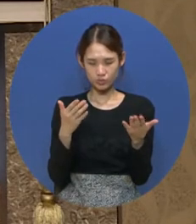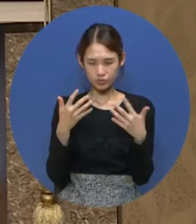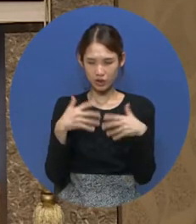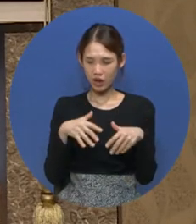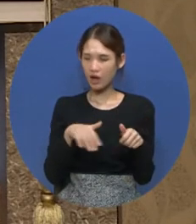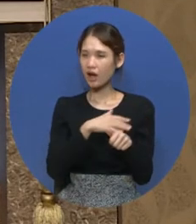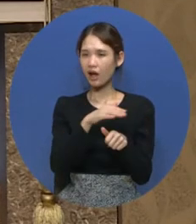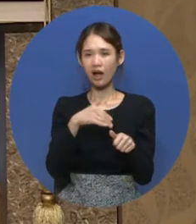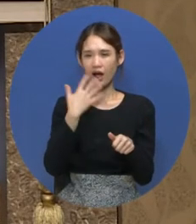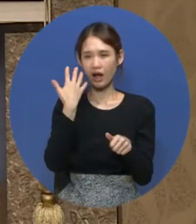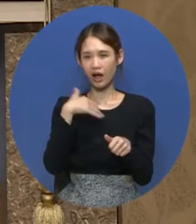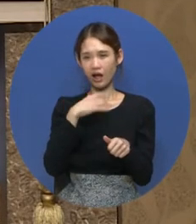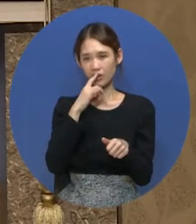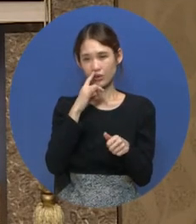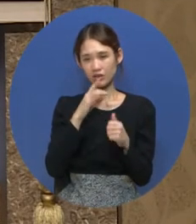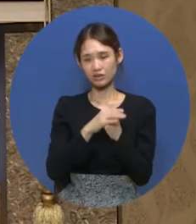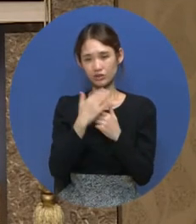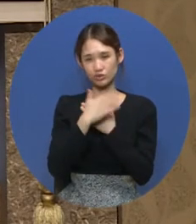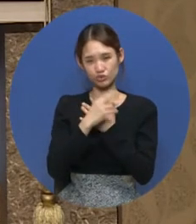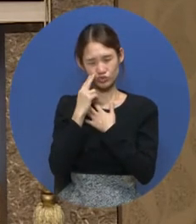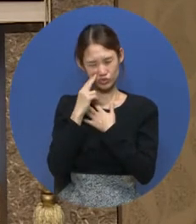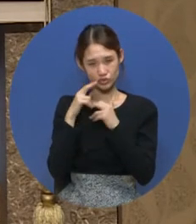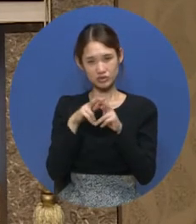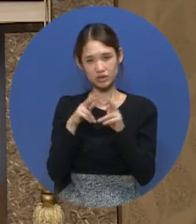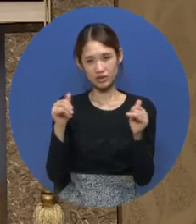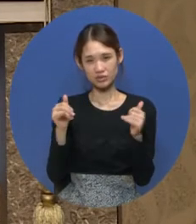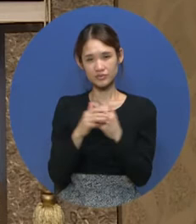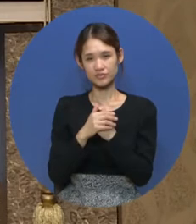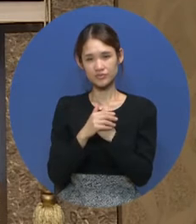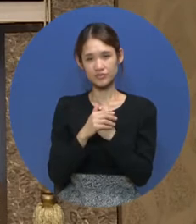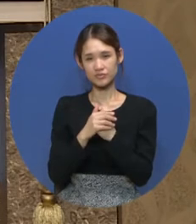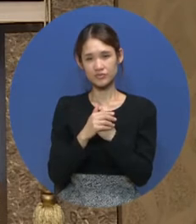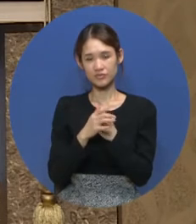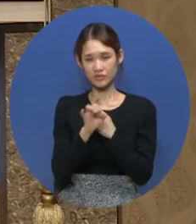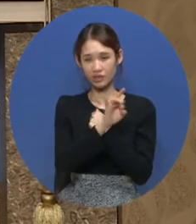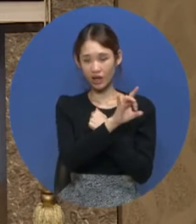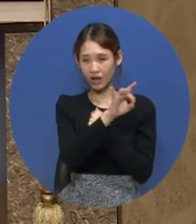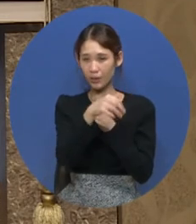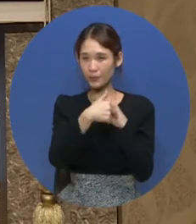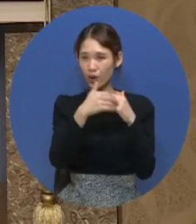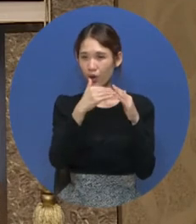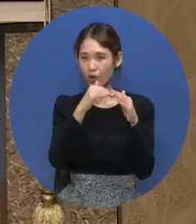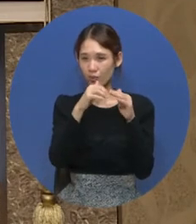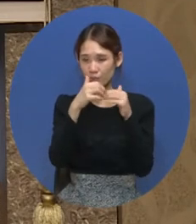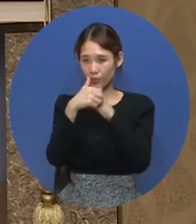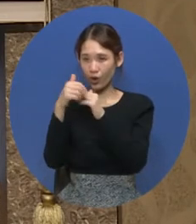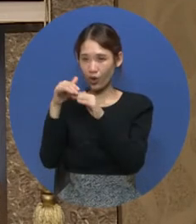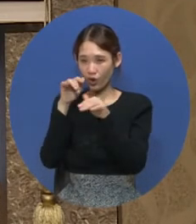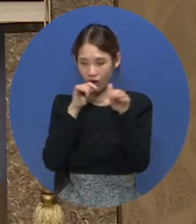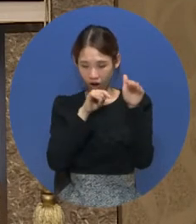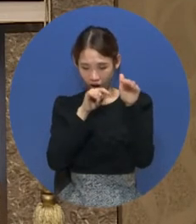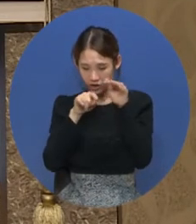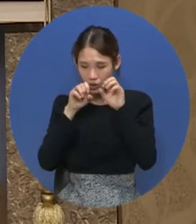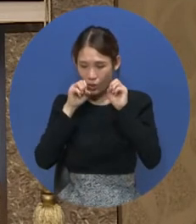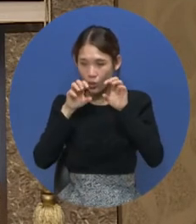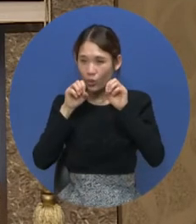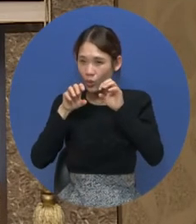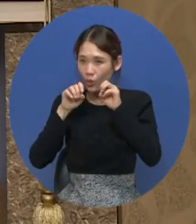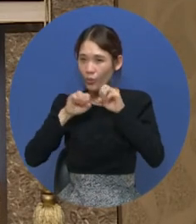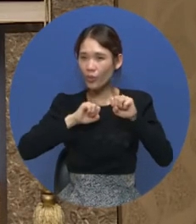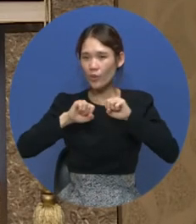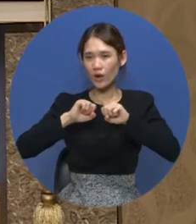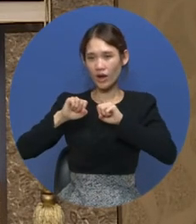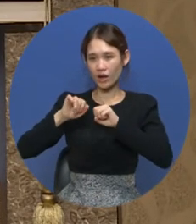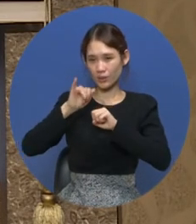안 되기 때문에 중증 장애인들을 위주로 해서 에 우리가 각 병원의 다 홍보 활동을 했습니다 그래서 이런 분들은 전